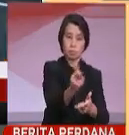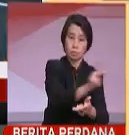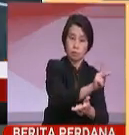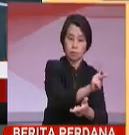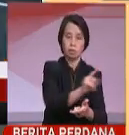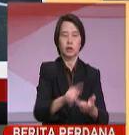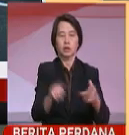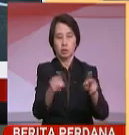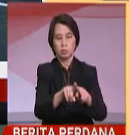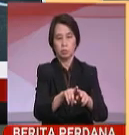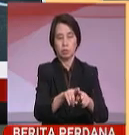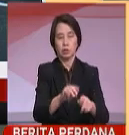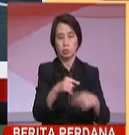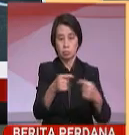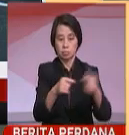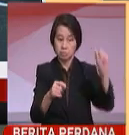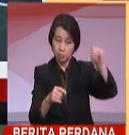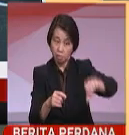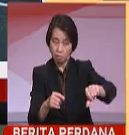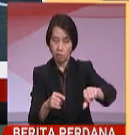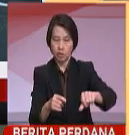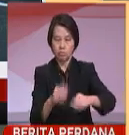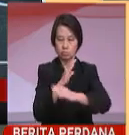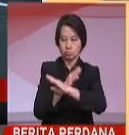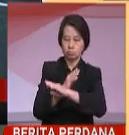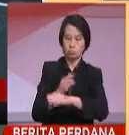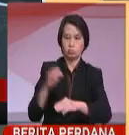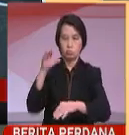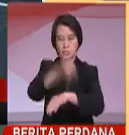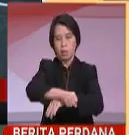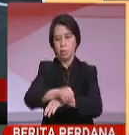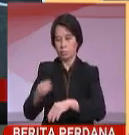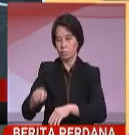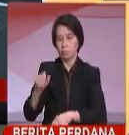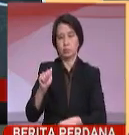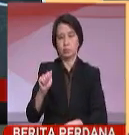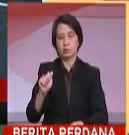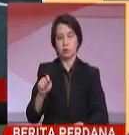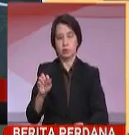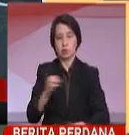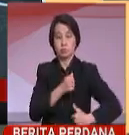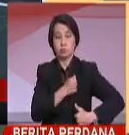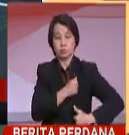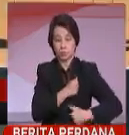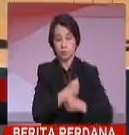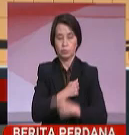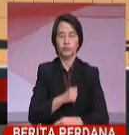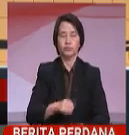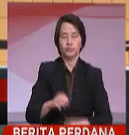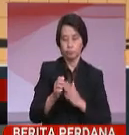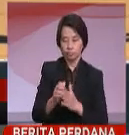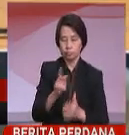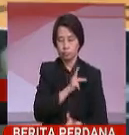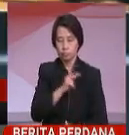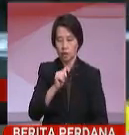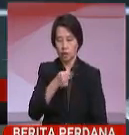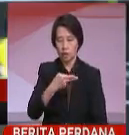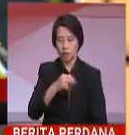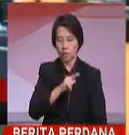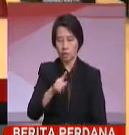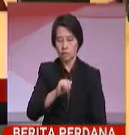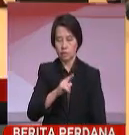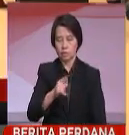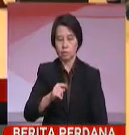bass V sebagai Xperia BM gagal menyikat Apakah EDM Hai demikian Congek Congek mhz dan